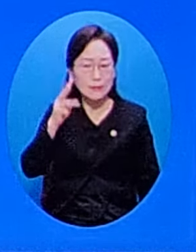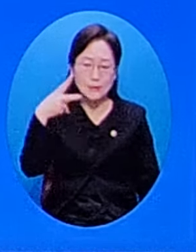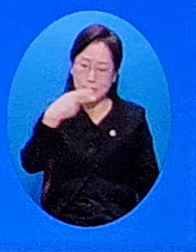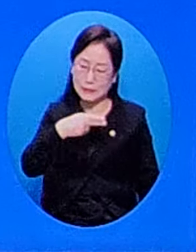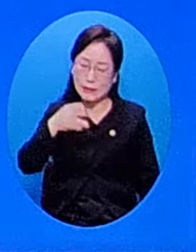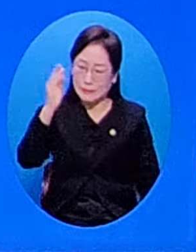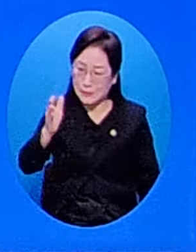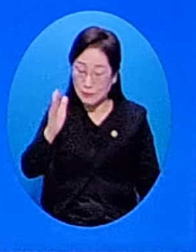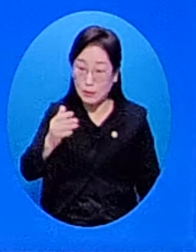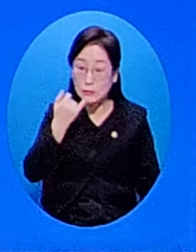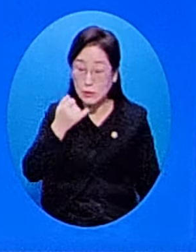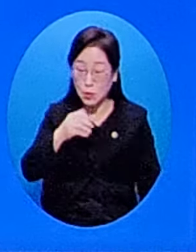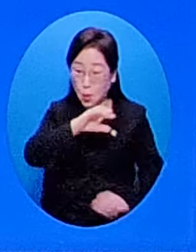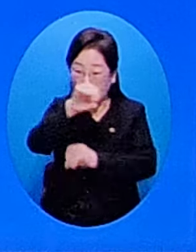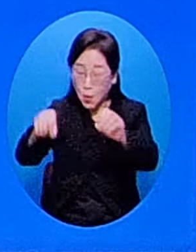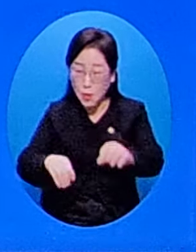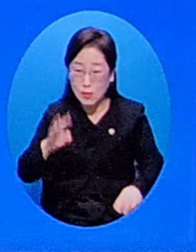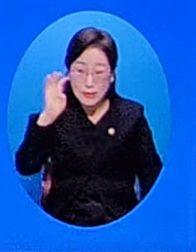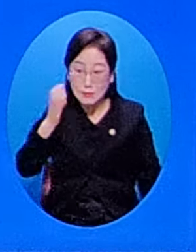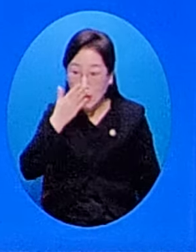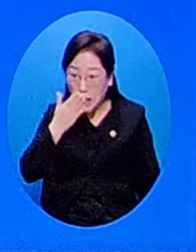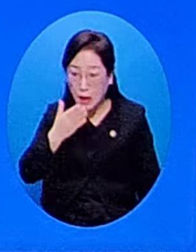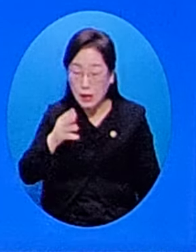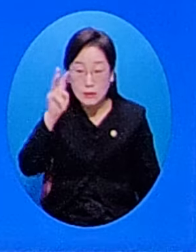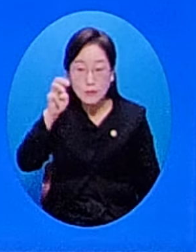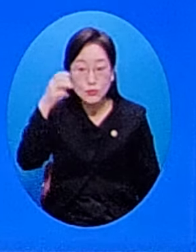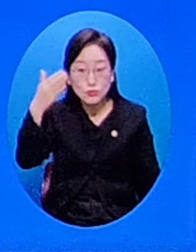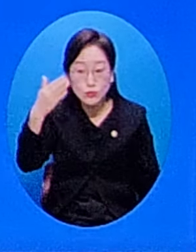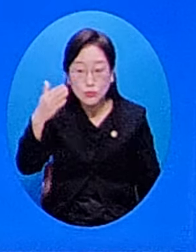했는데 39일을 하시고 일어나지 못하셔서